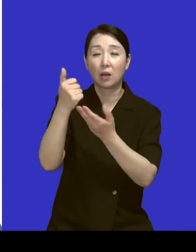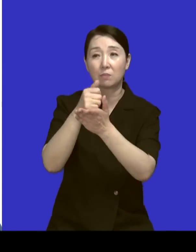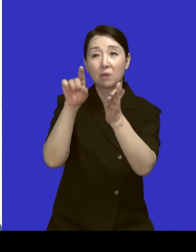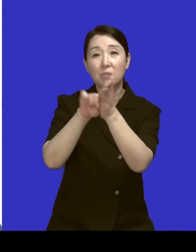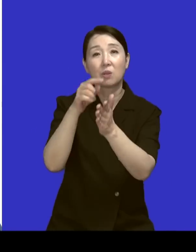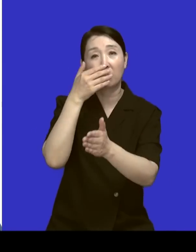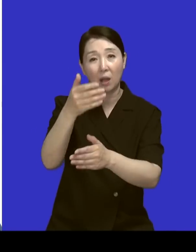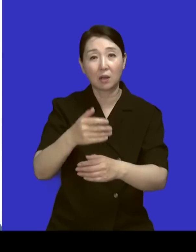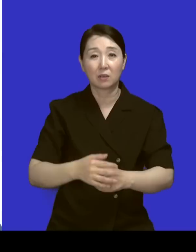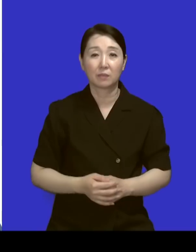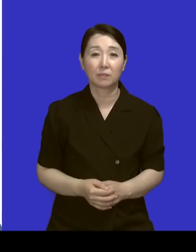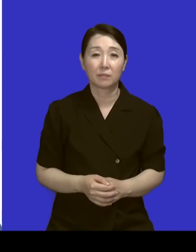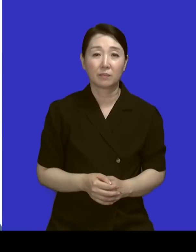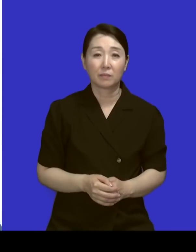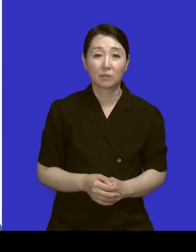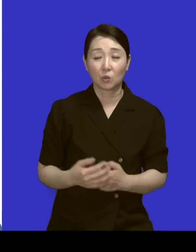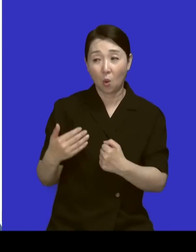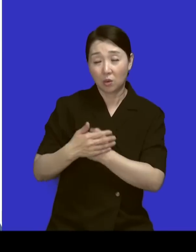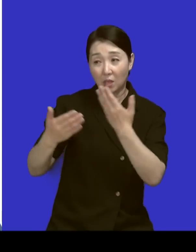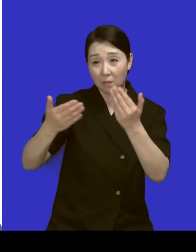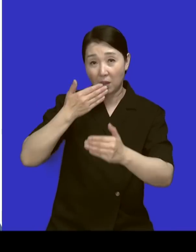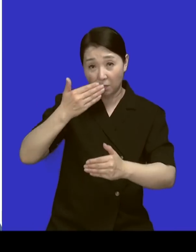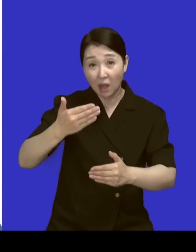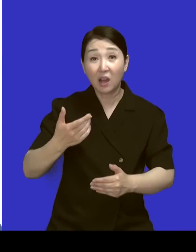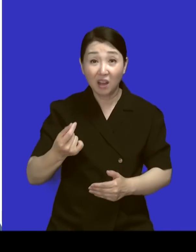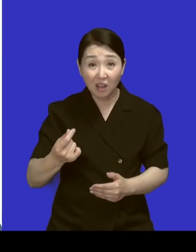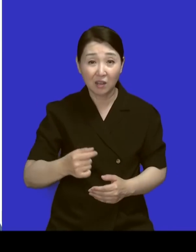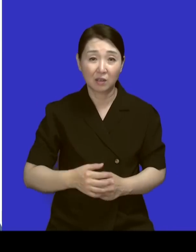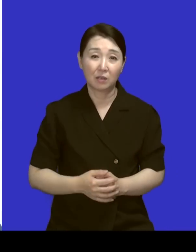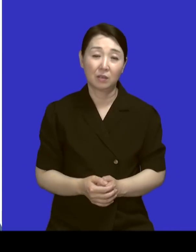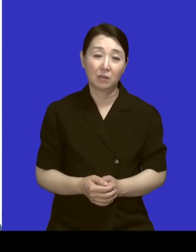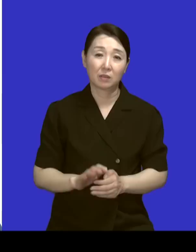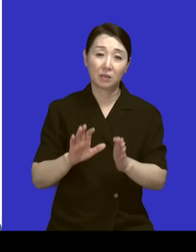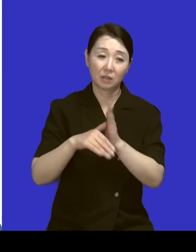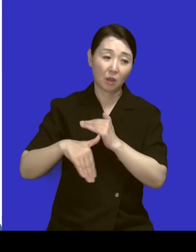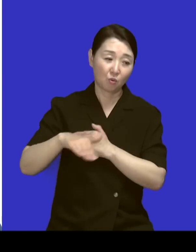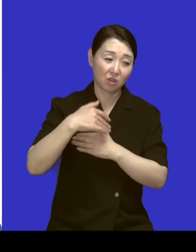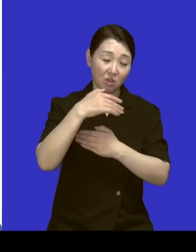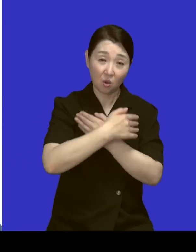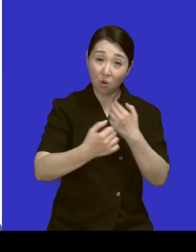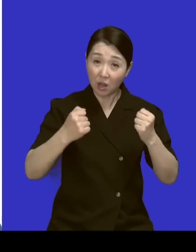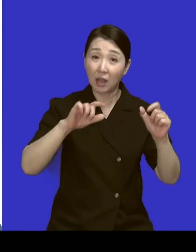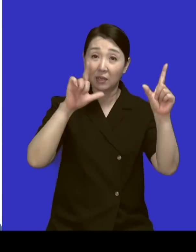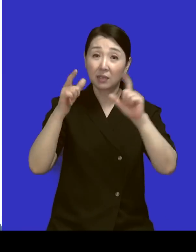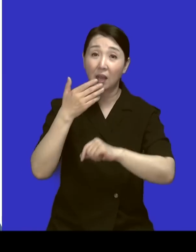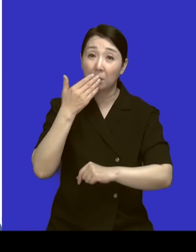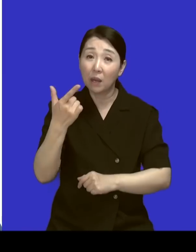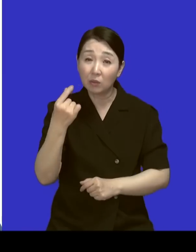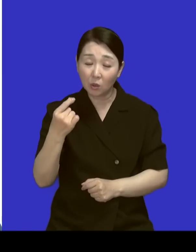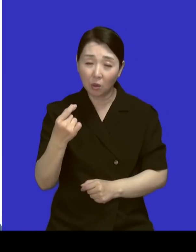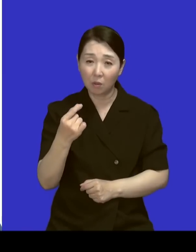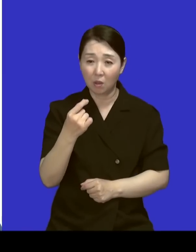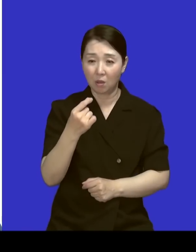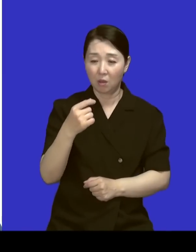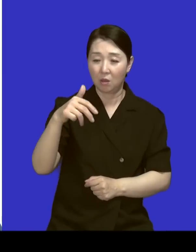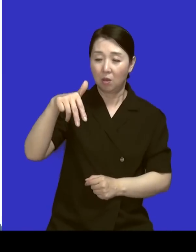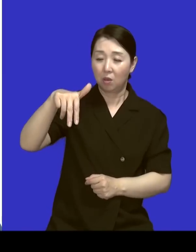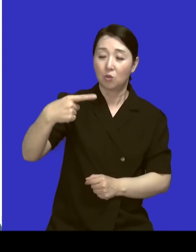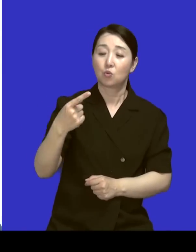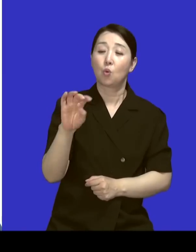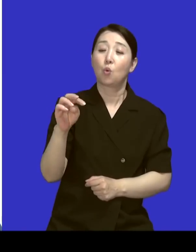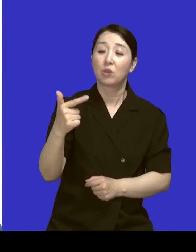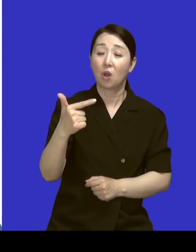수 있고 이렇게 은혜를 받을 수가 있는 거잖아요. 네. 네. 그러면 우리가 건강하게 살아갈 수 있는 것처럼 조현병 환자들도 그런